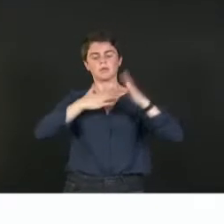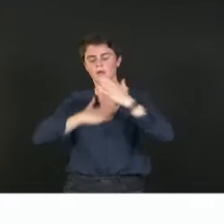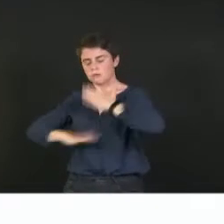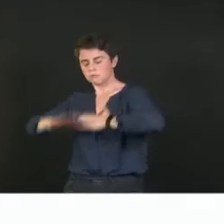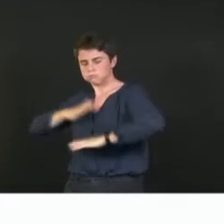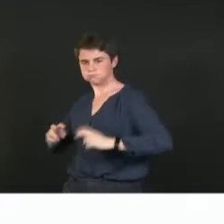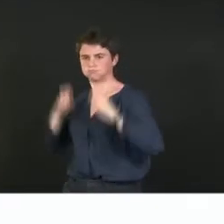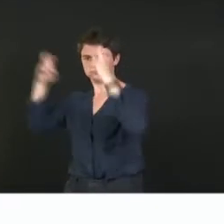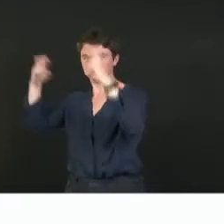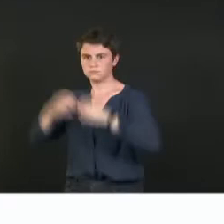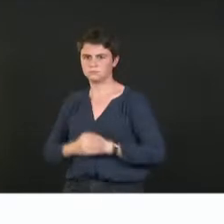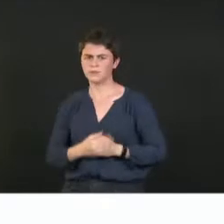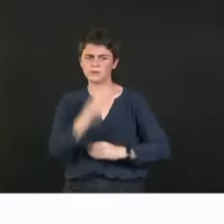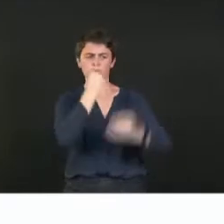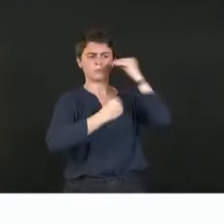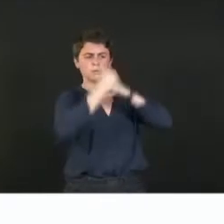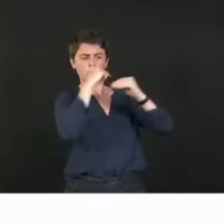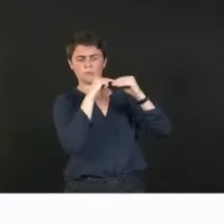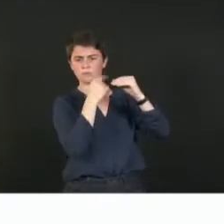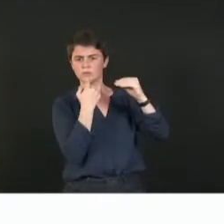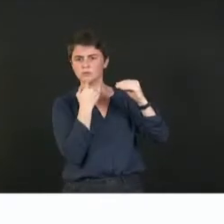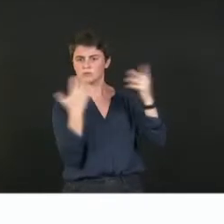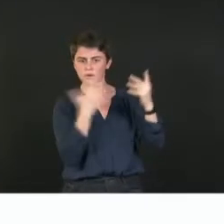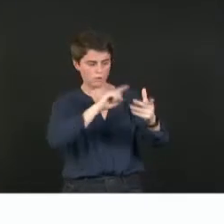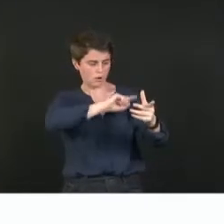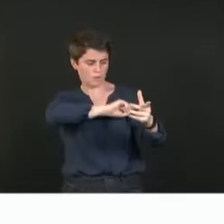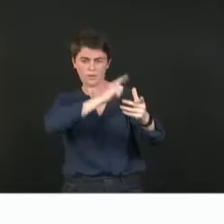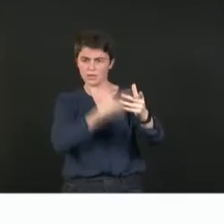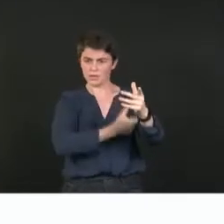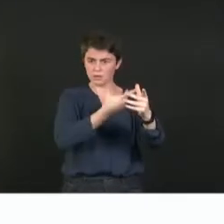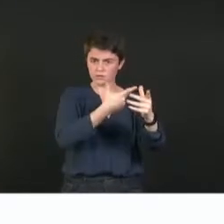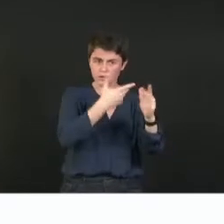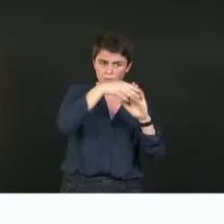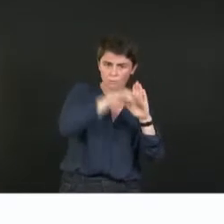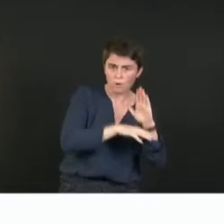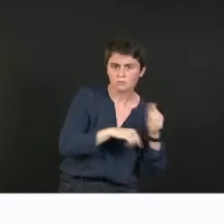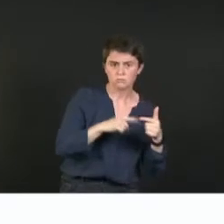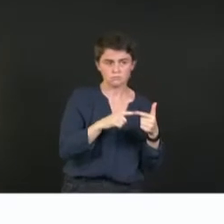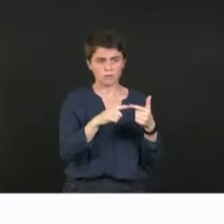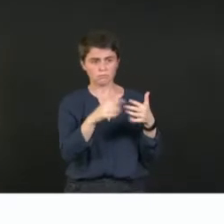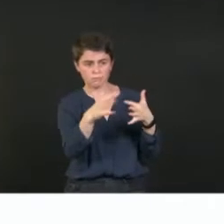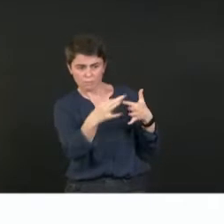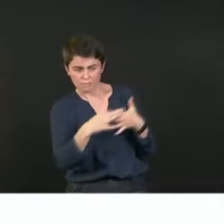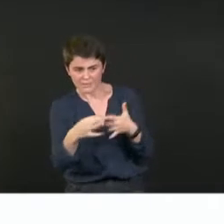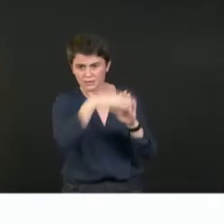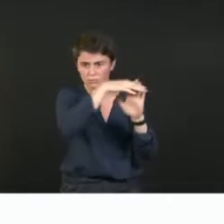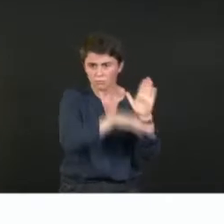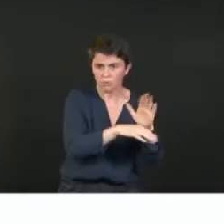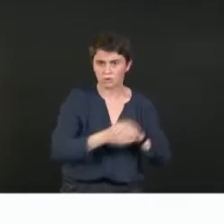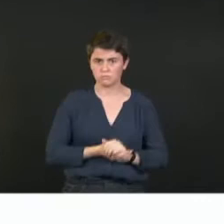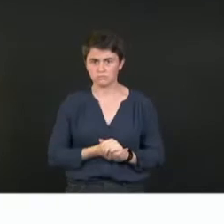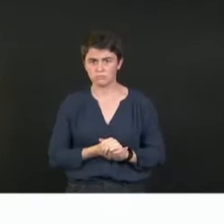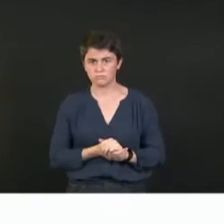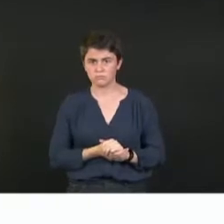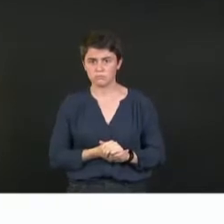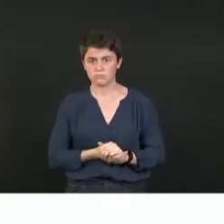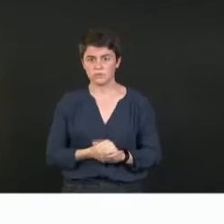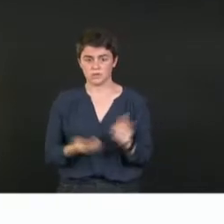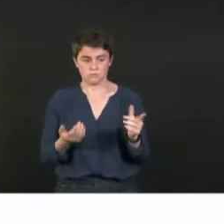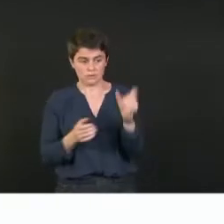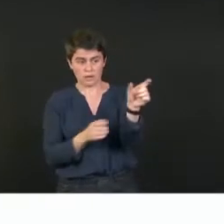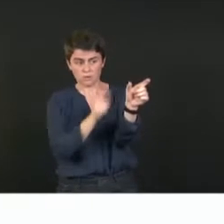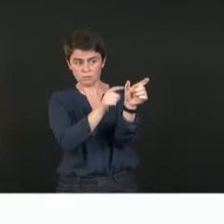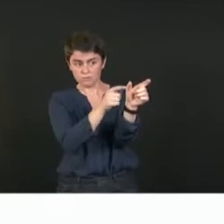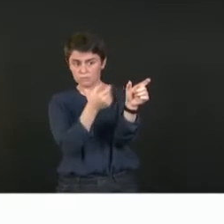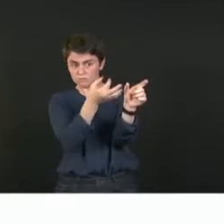matériaux, c'est vrai pour l'énergie, c'est vrai aussi pour les territoires. Et donc la frugalité, en fait, dit cela. Utilisons ce dont